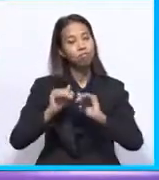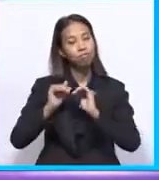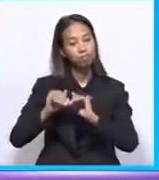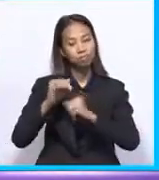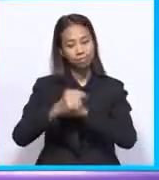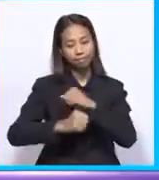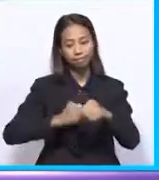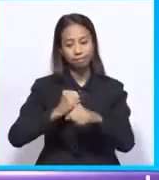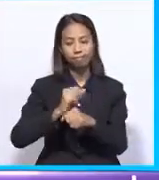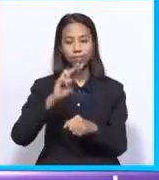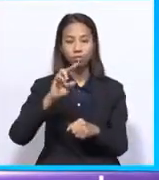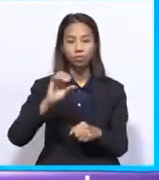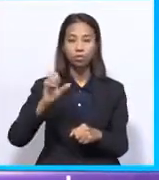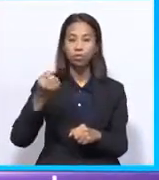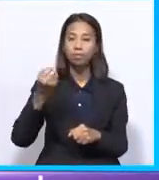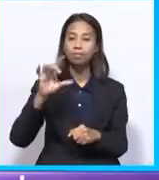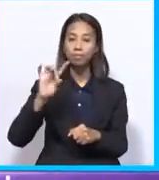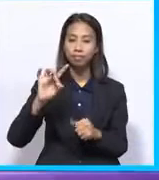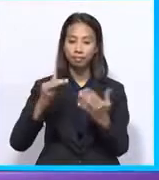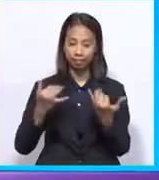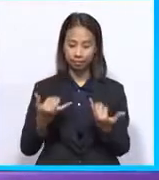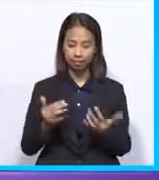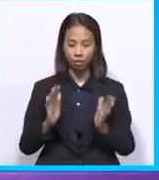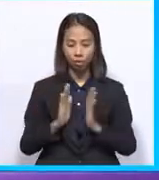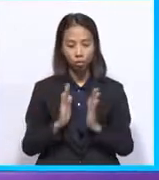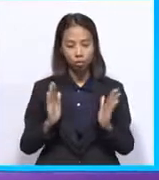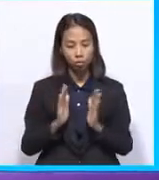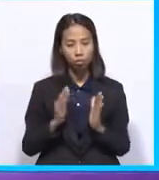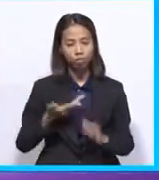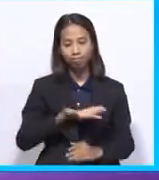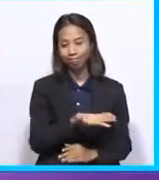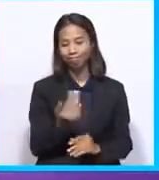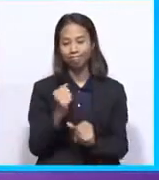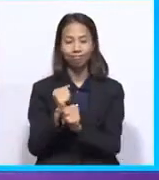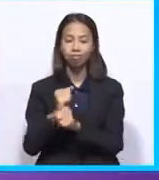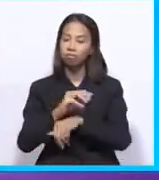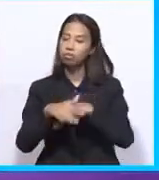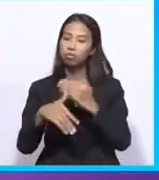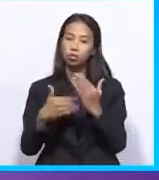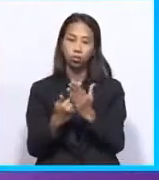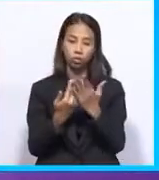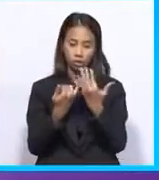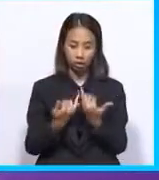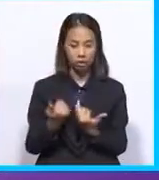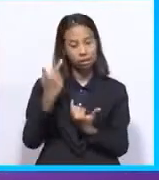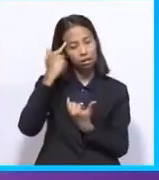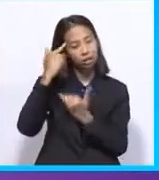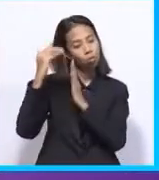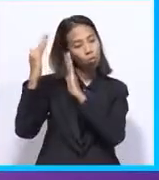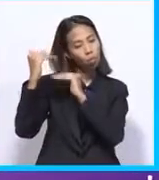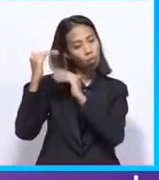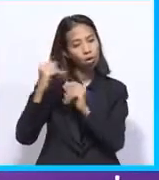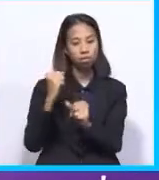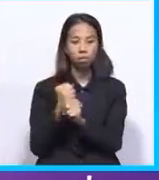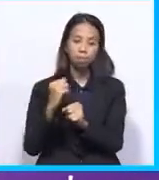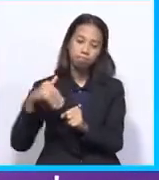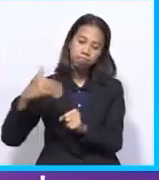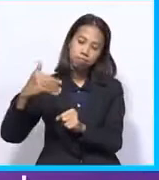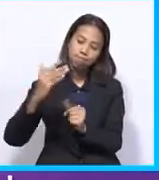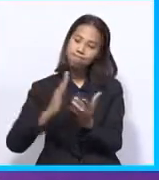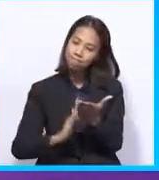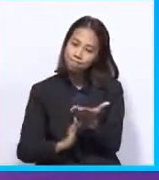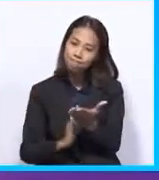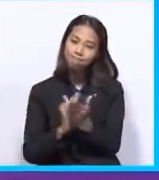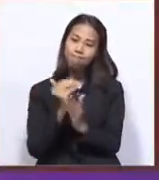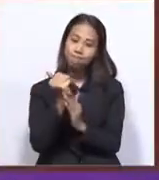เศษ2018พร้อมกล่าวขอบคุณเจ้าหน้าที่และผู้ที่เกี่ยวข้องทุกคนนะคะโดยหวังให้การประชุมครั้งนี้ดำเนินไปด้วยดีไม่